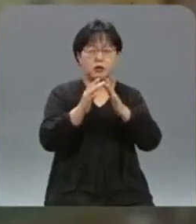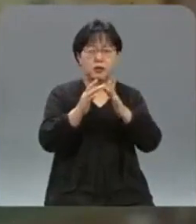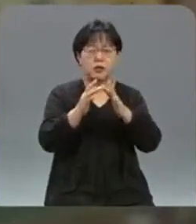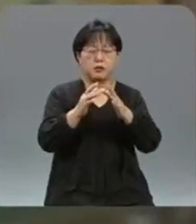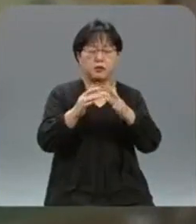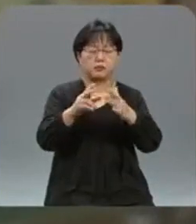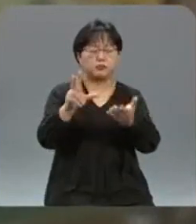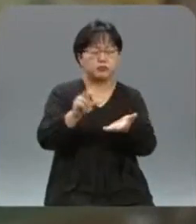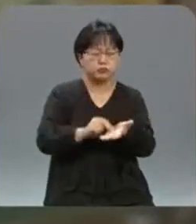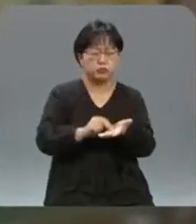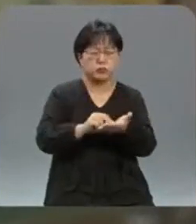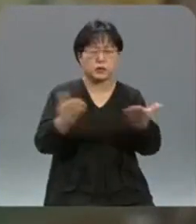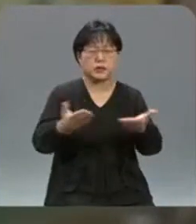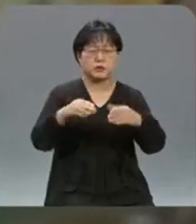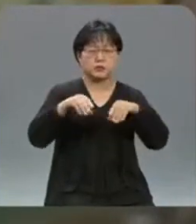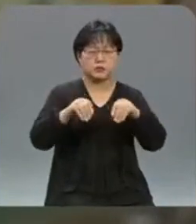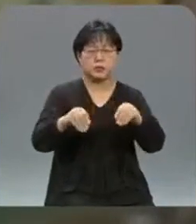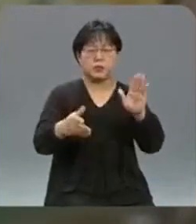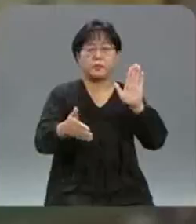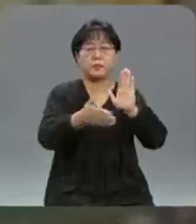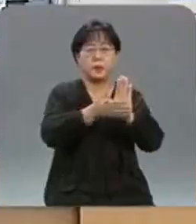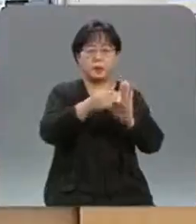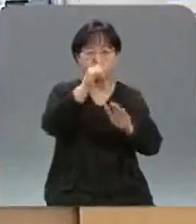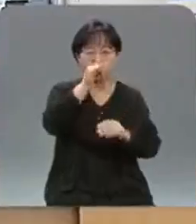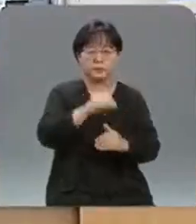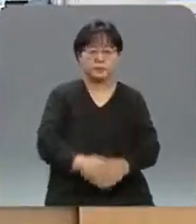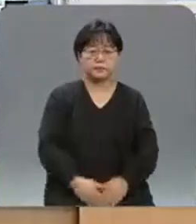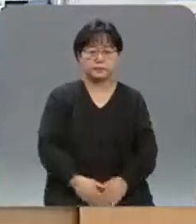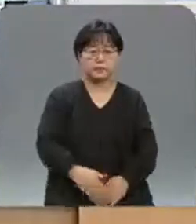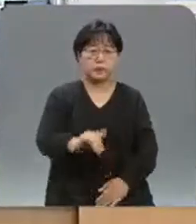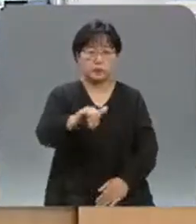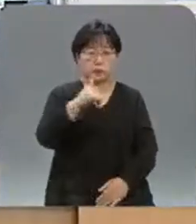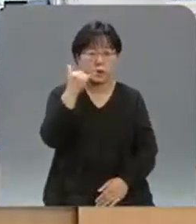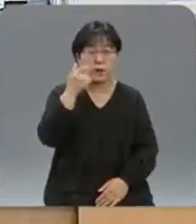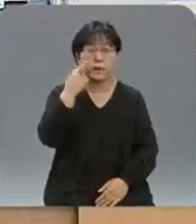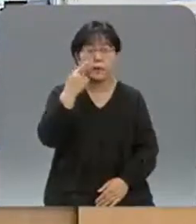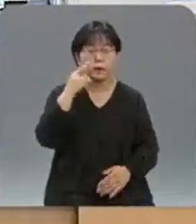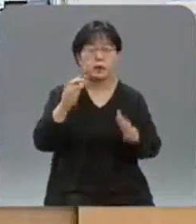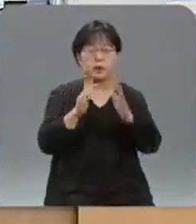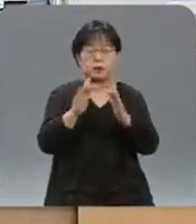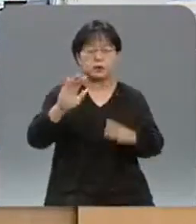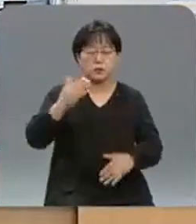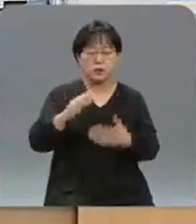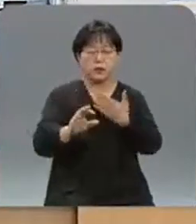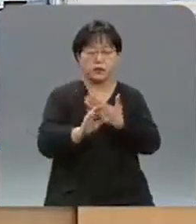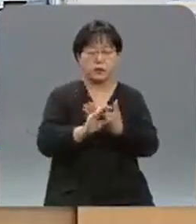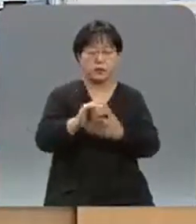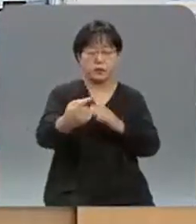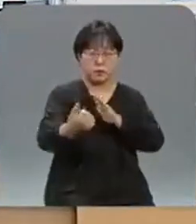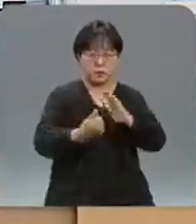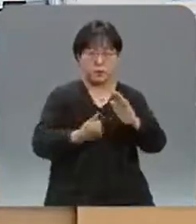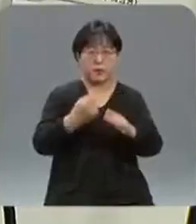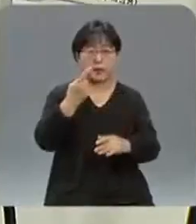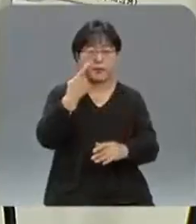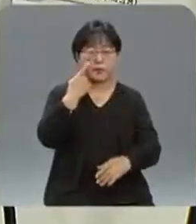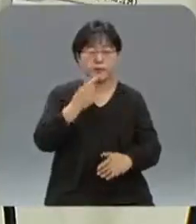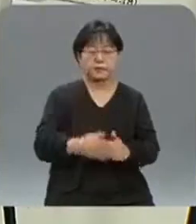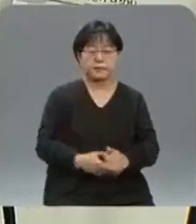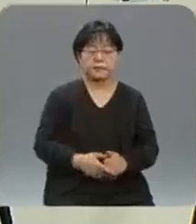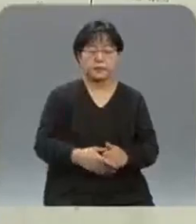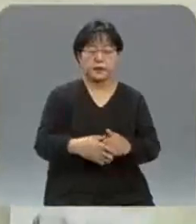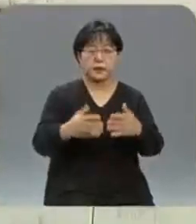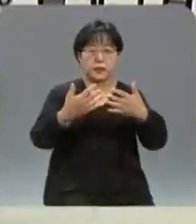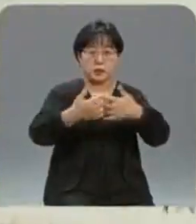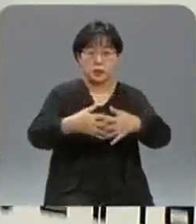업무가 중단됐다는 안내문이 붙어 있습니다. 전화하셔가지고 전산된다고 하면 그때 방문해 주세요.